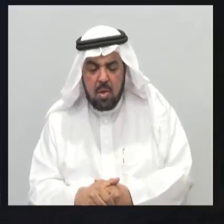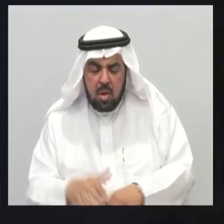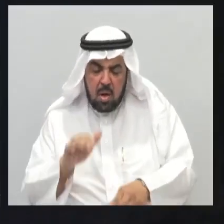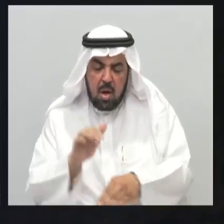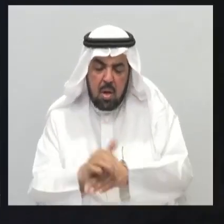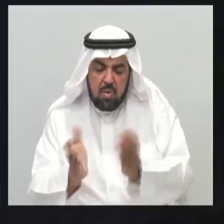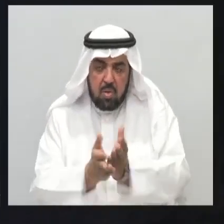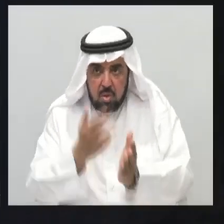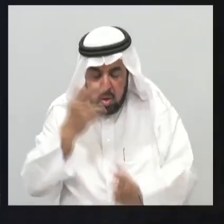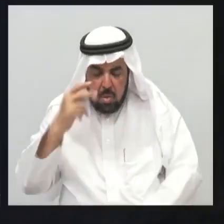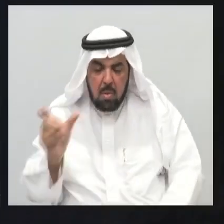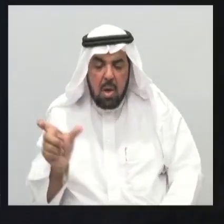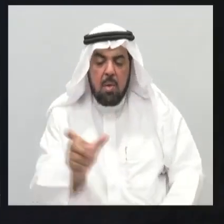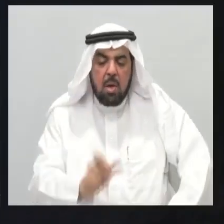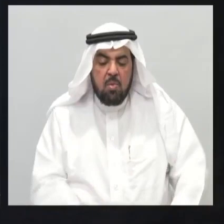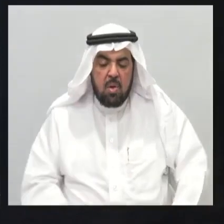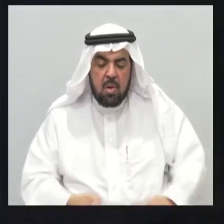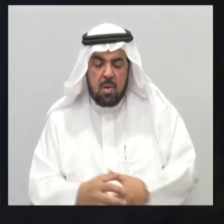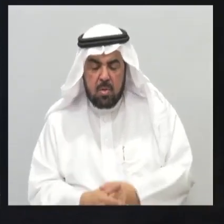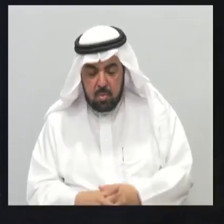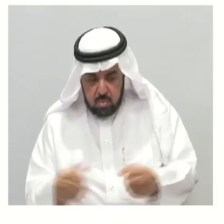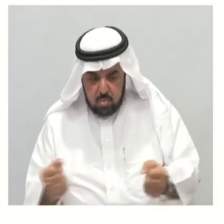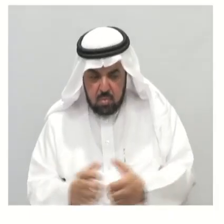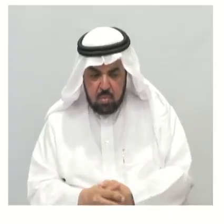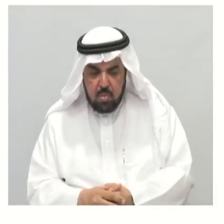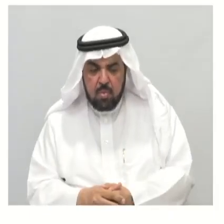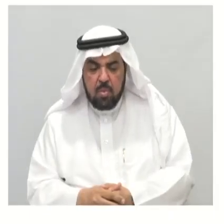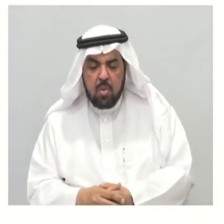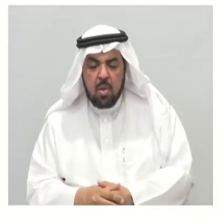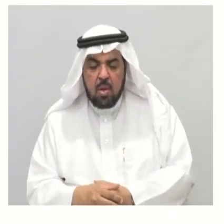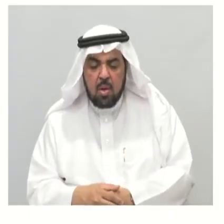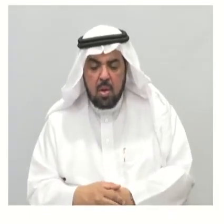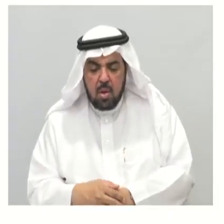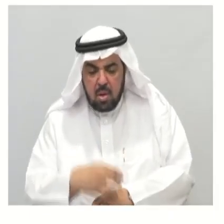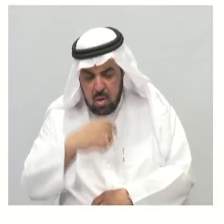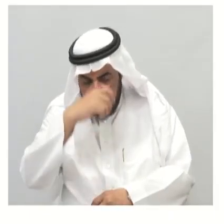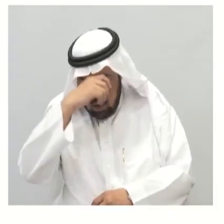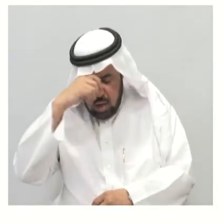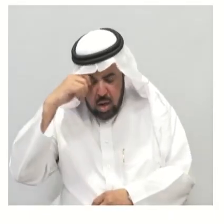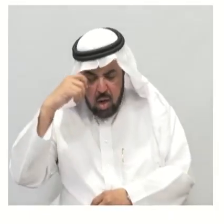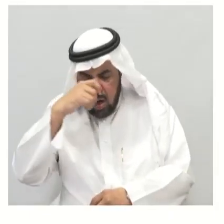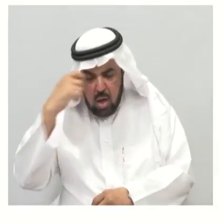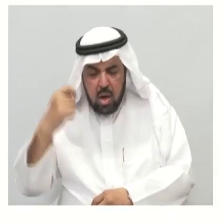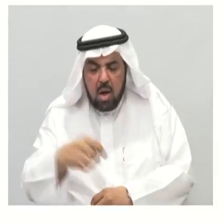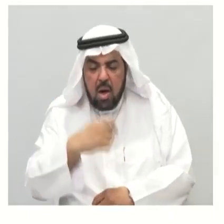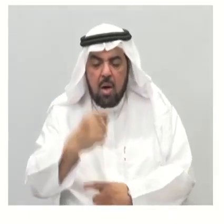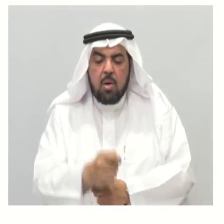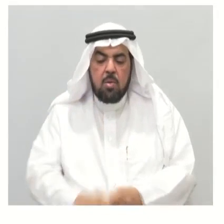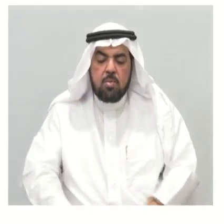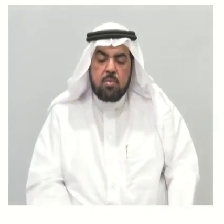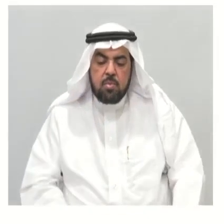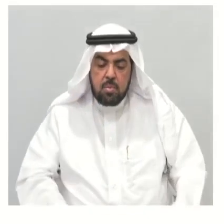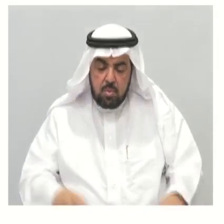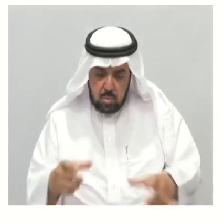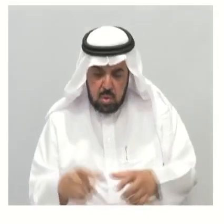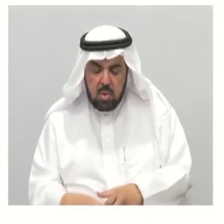الحصص الماضية من المفردات؟ استرجعوا معي. أحسنتم، تكلمنا عن الحرارة، ما هي الحرارة